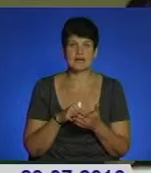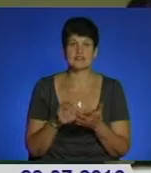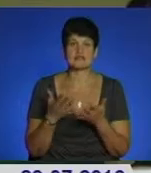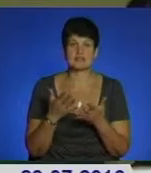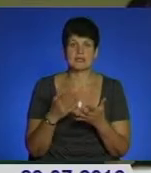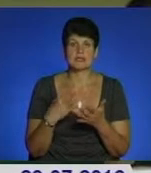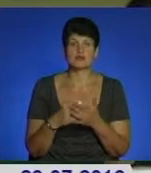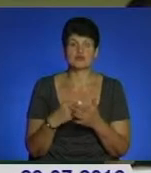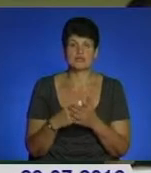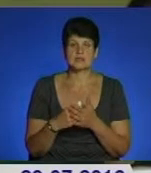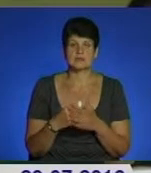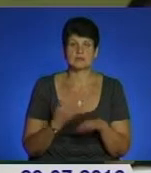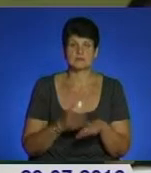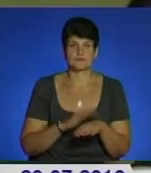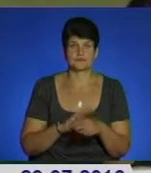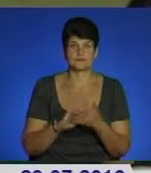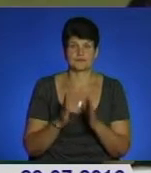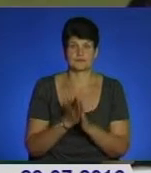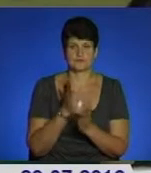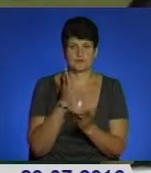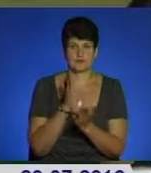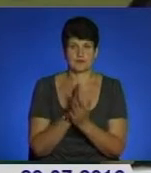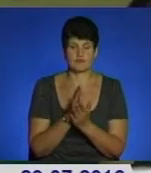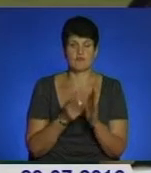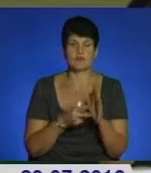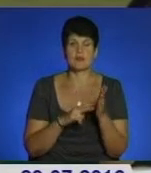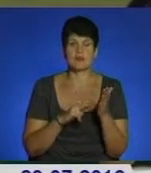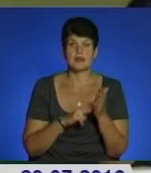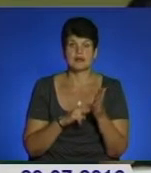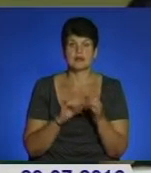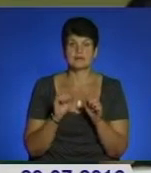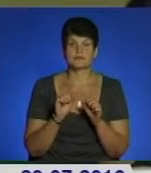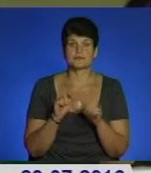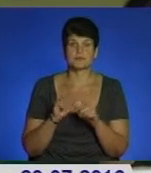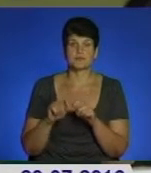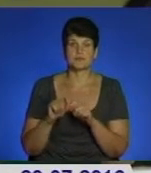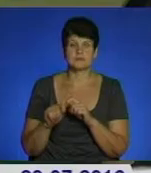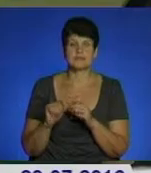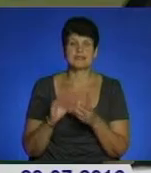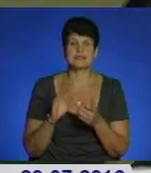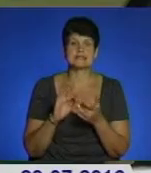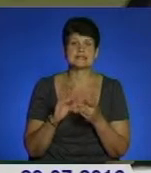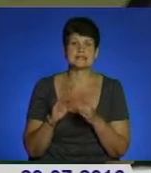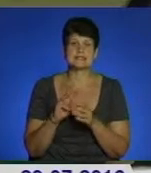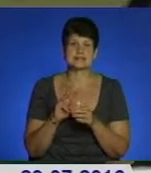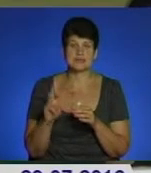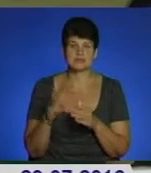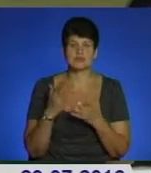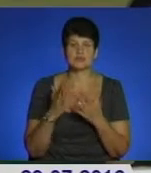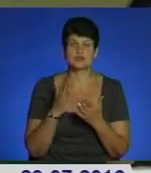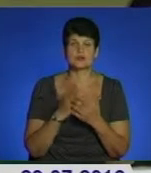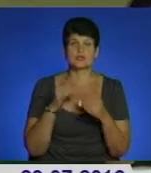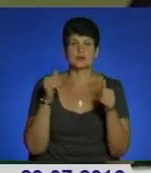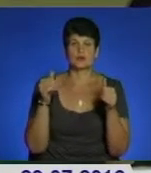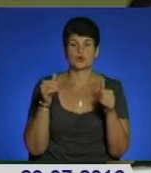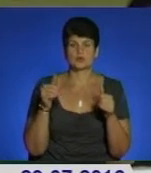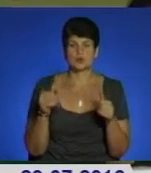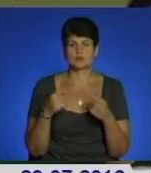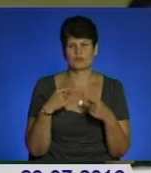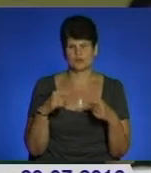взагалі критична ситуація знаходиться в плані регулювання сайтів. Якщо вона знаходиться де-небудь на дошках оголошень чи в